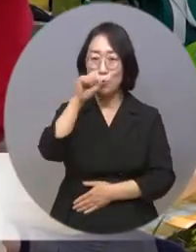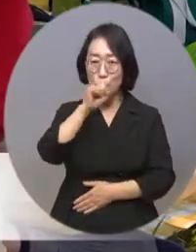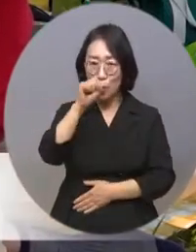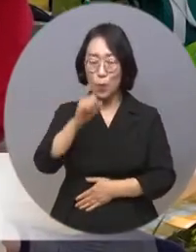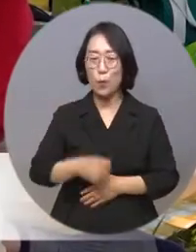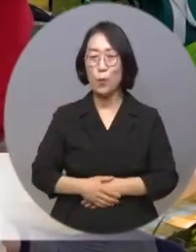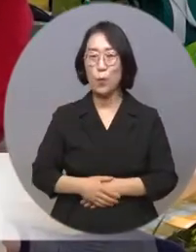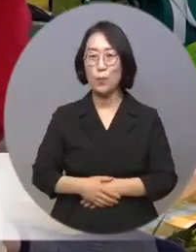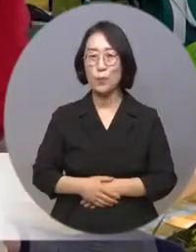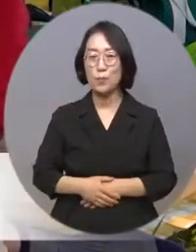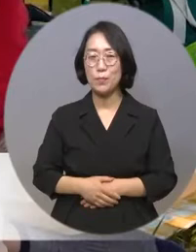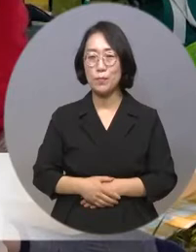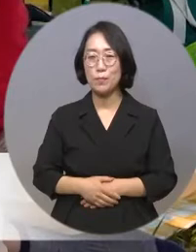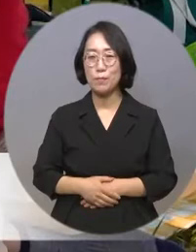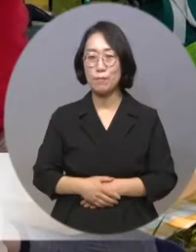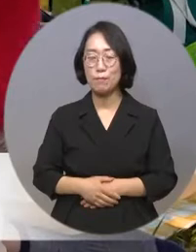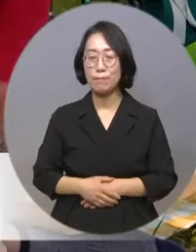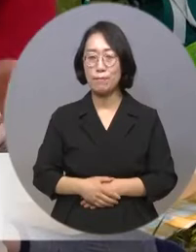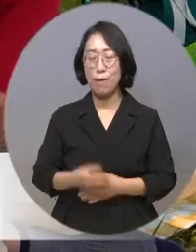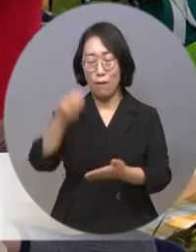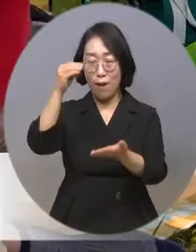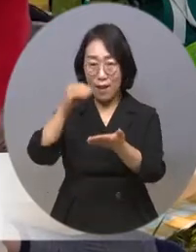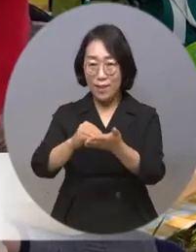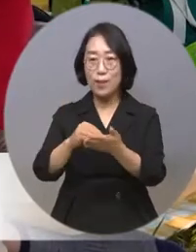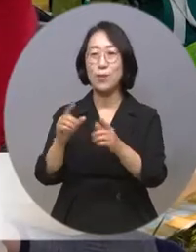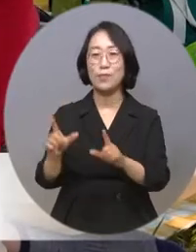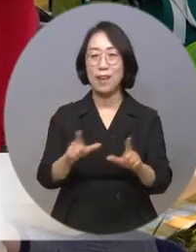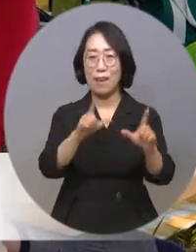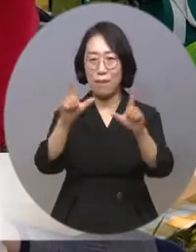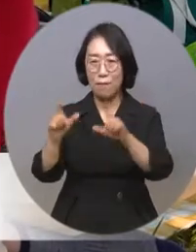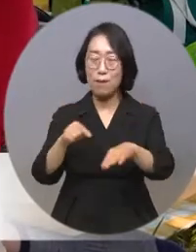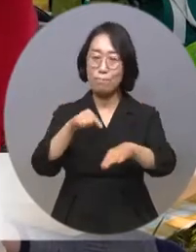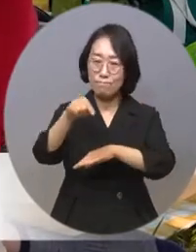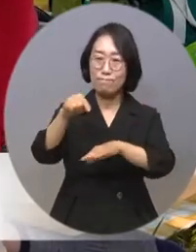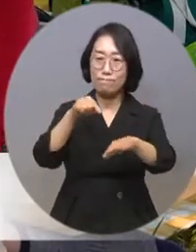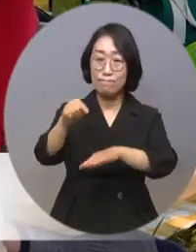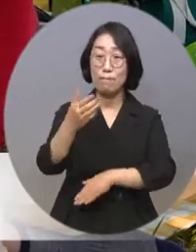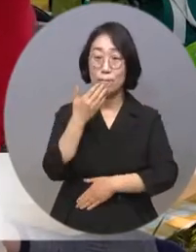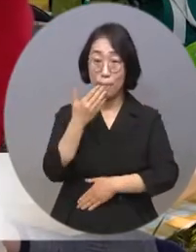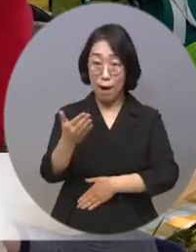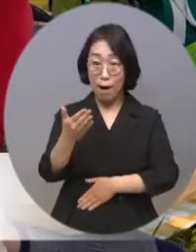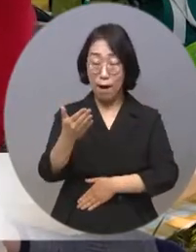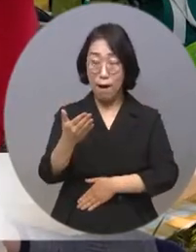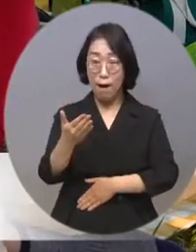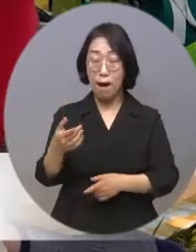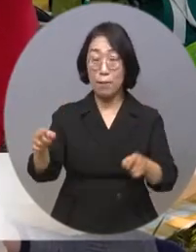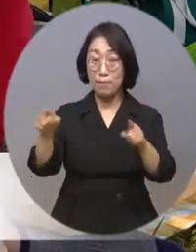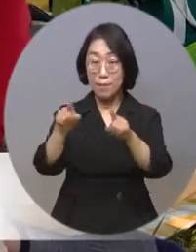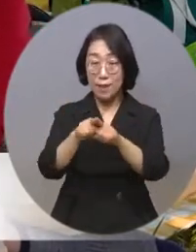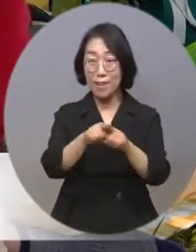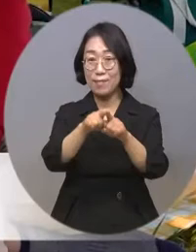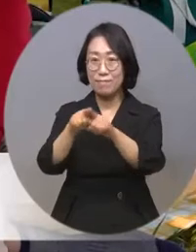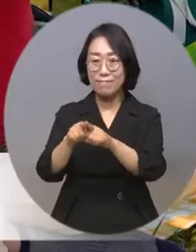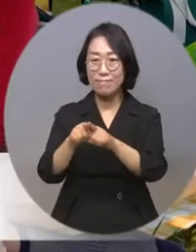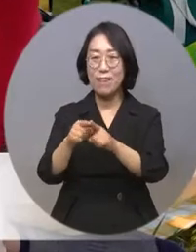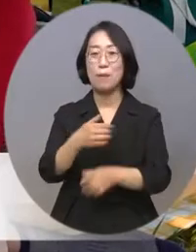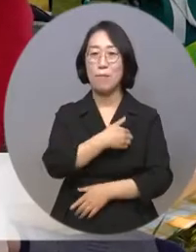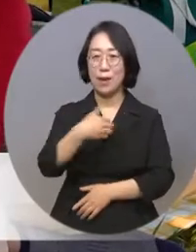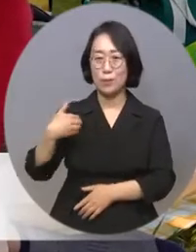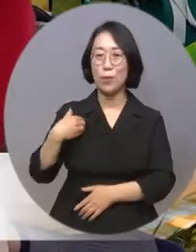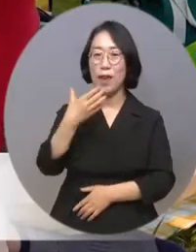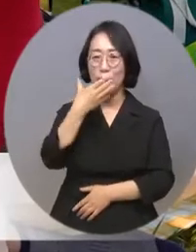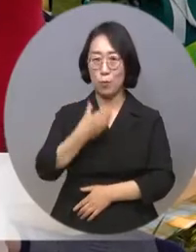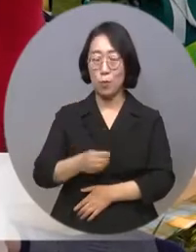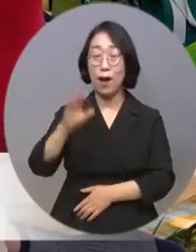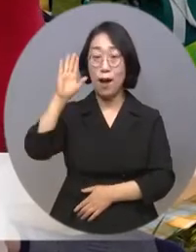지금 일상 회복이 돼가지고 애들하고 같이 나와서 놀 수 있는 거에 대해서 너무 만족스럽고 행복합니다.